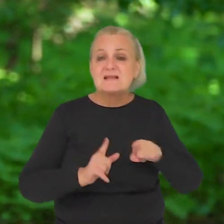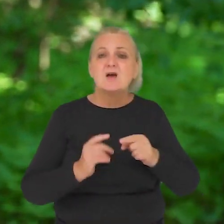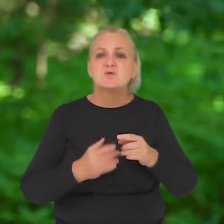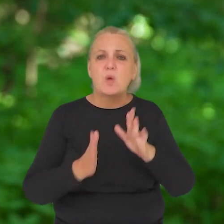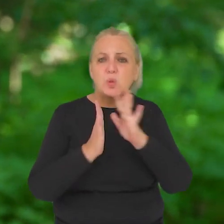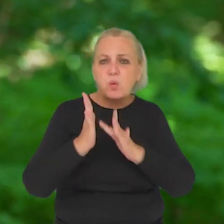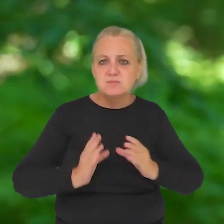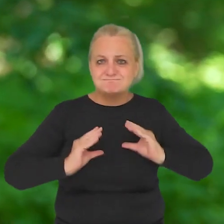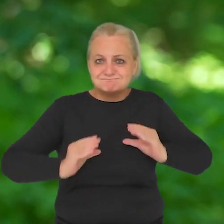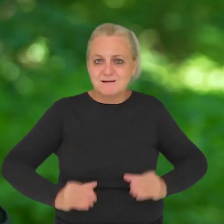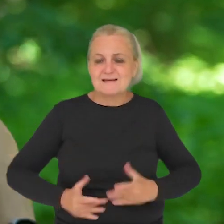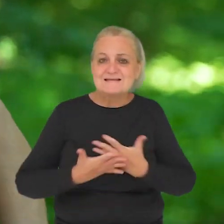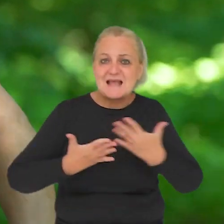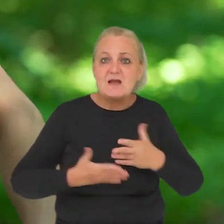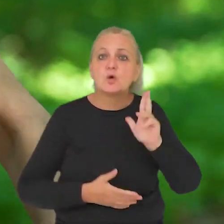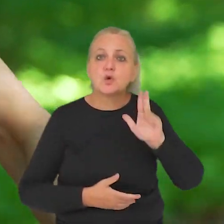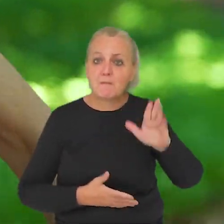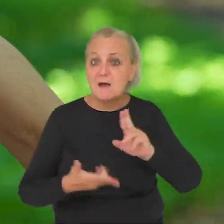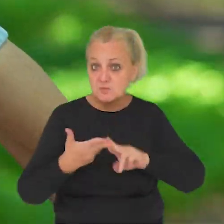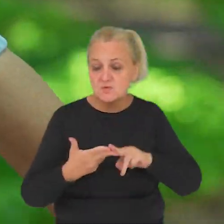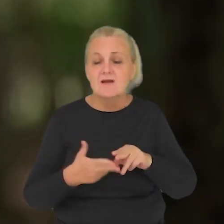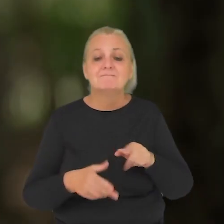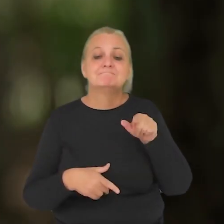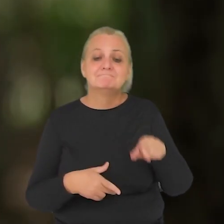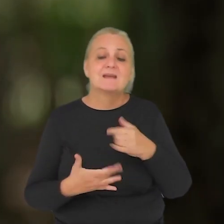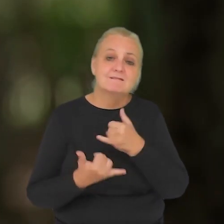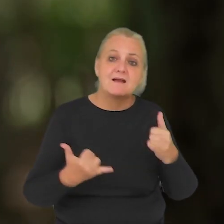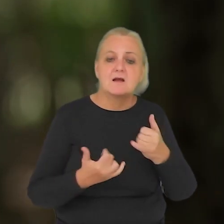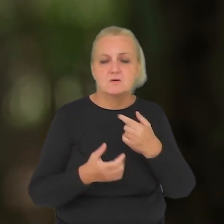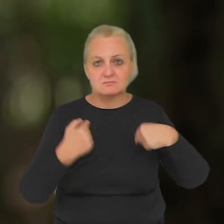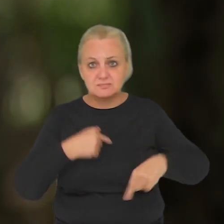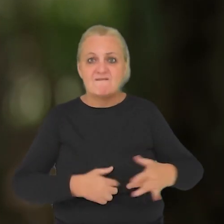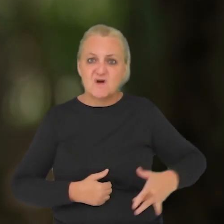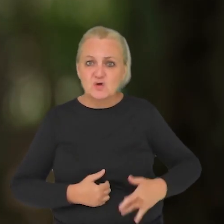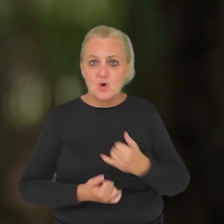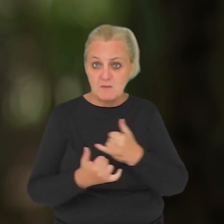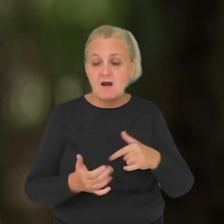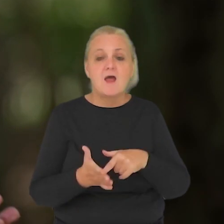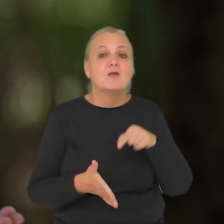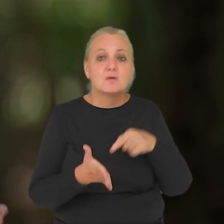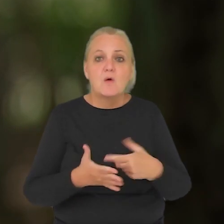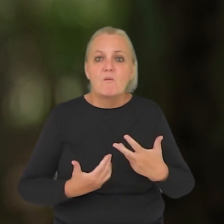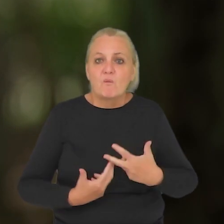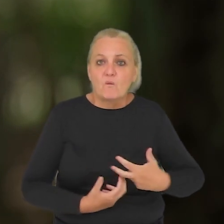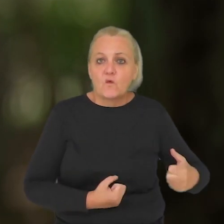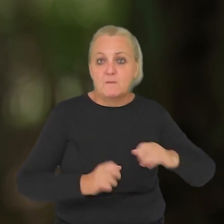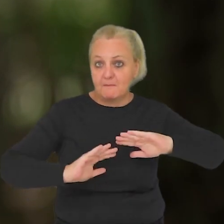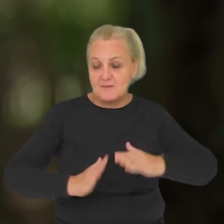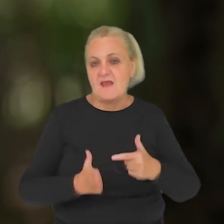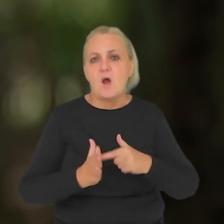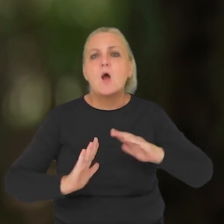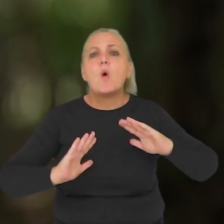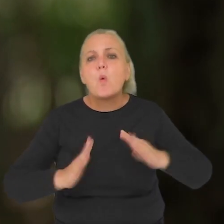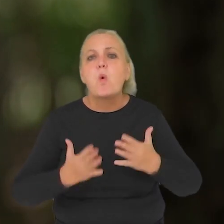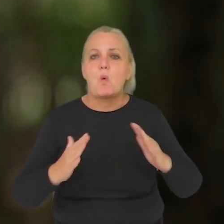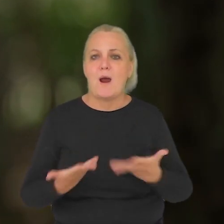nadmiar tłuszczu, złego tłuszczu, który osadza się u pacjentów z cukrzycą chętnie w wątrobie, w innych organach, on jest po prostu